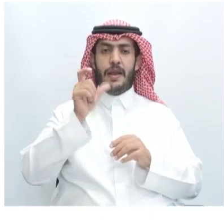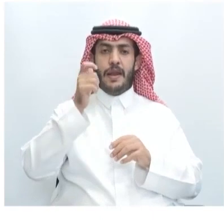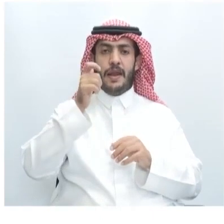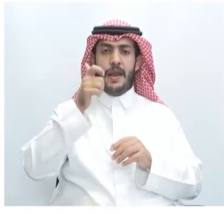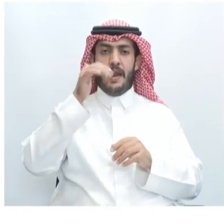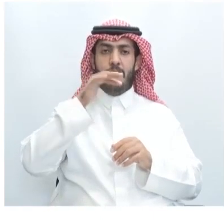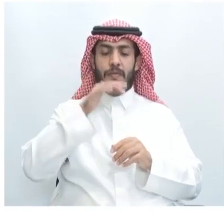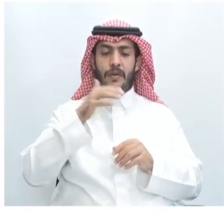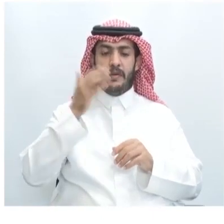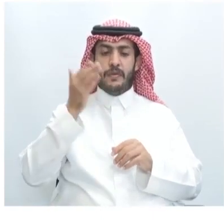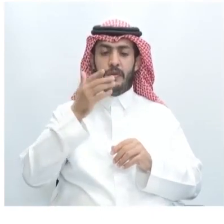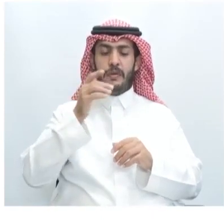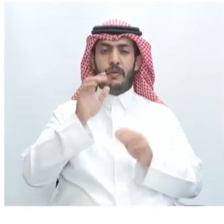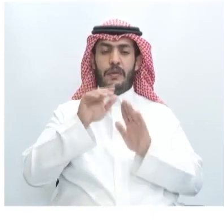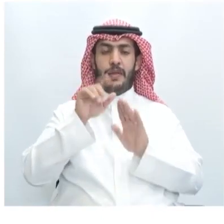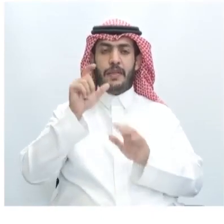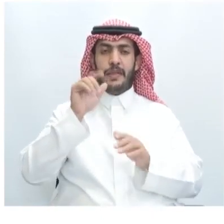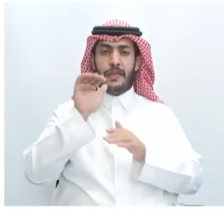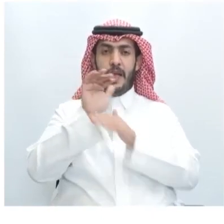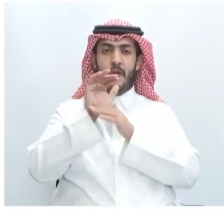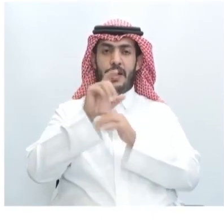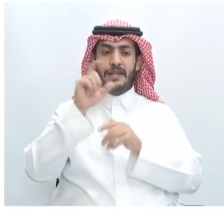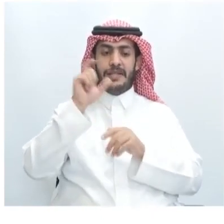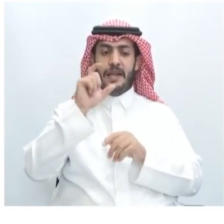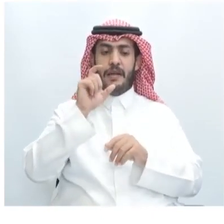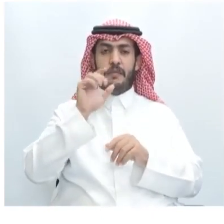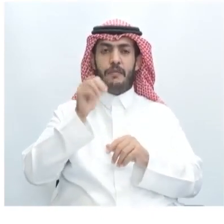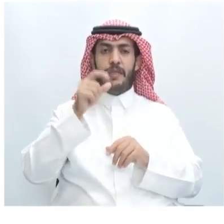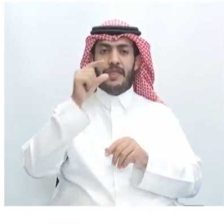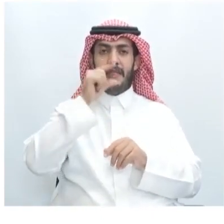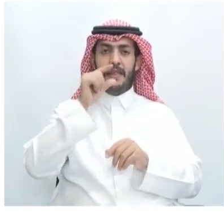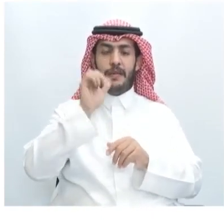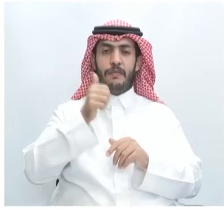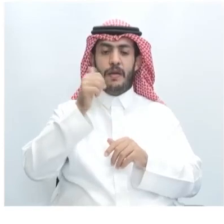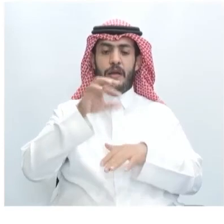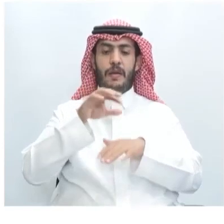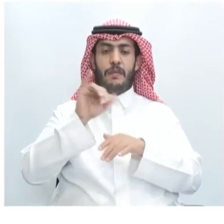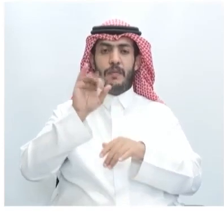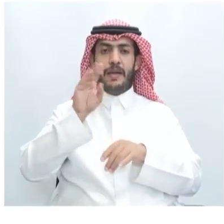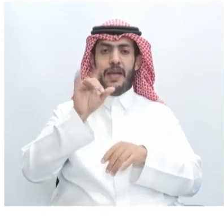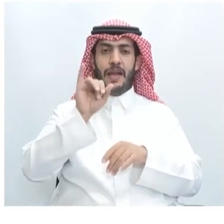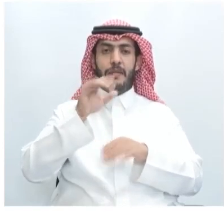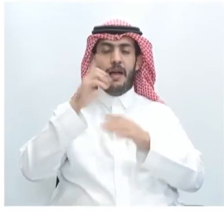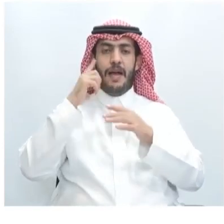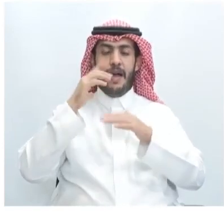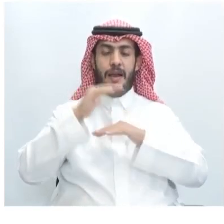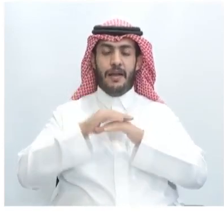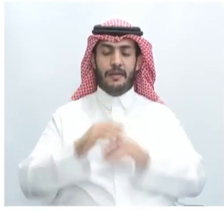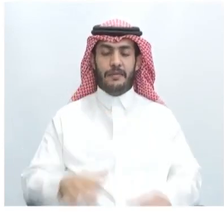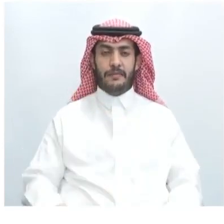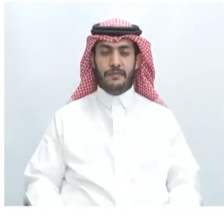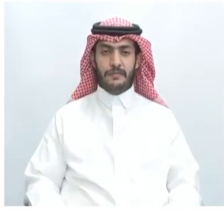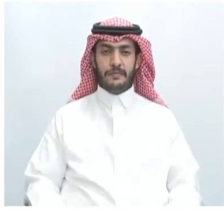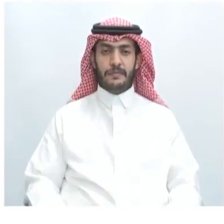الرسول الامين بدعوته الى دين الاسلام الحنيف واتمام مكارم الاخلاق واتمام مكارم